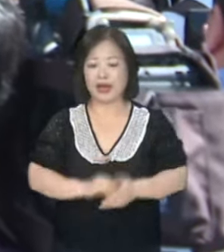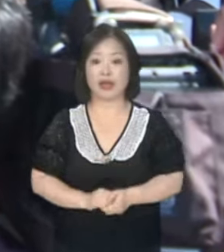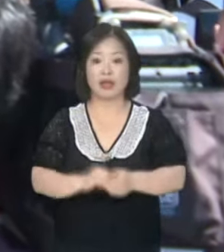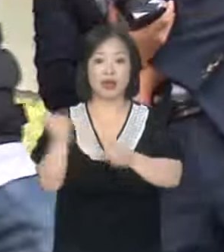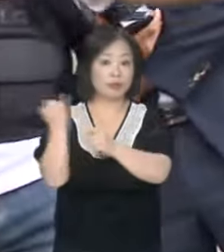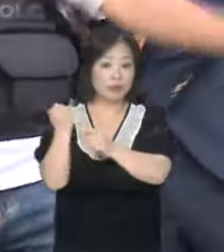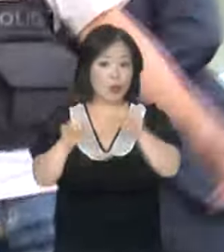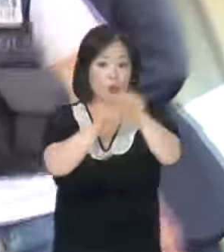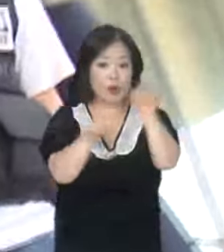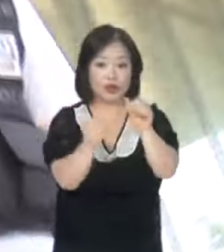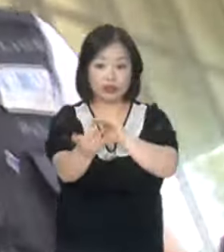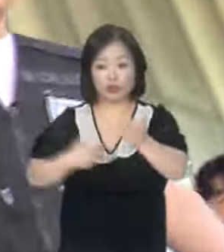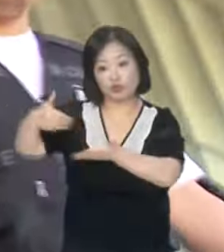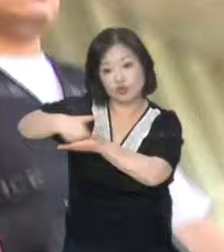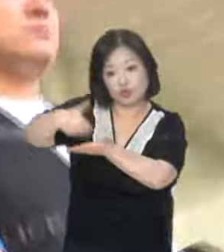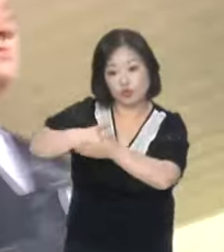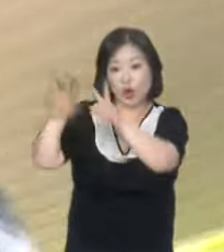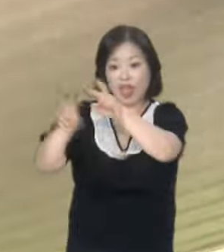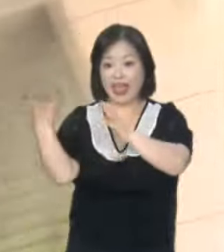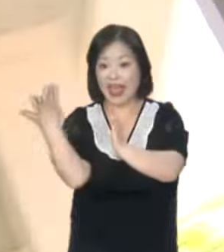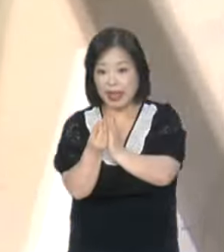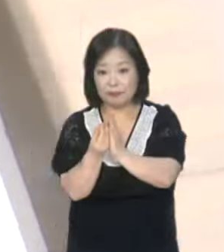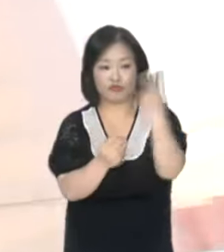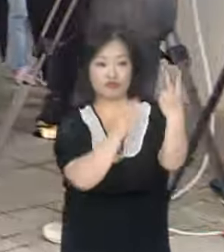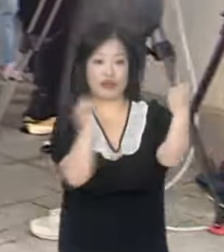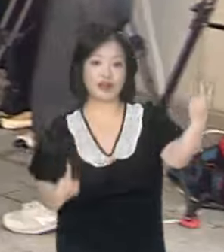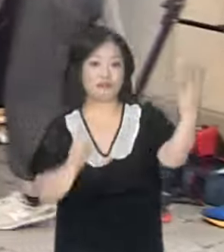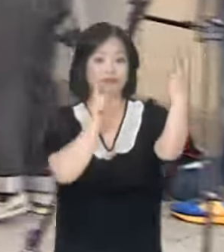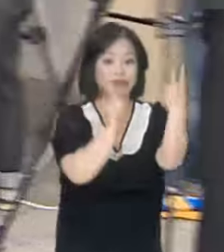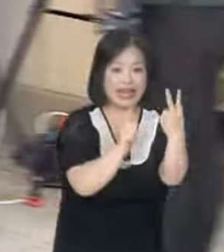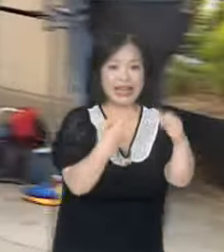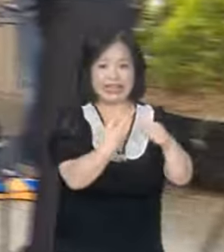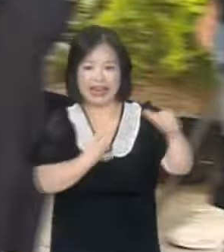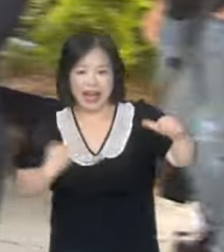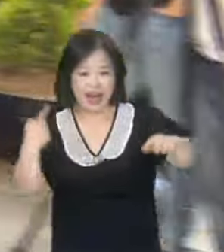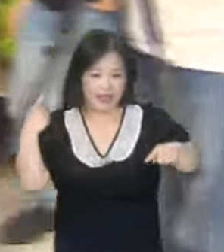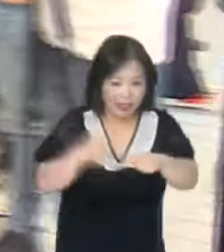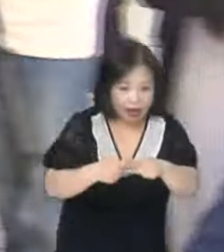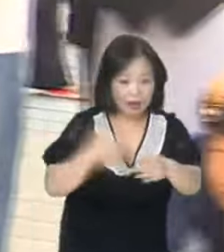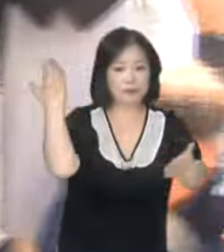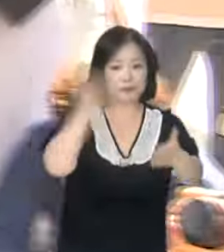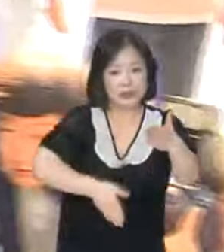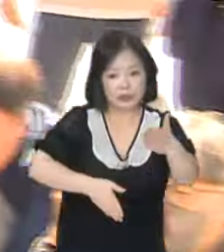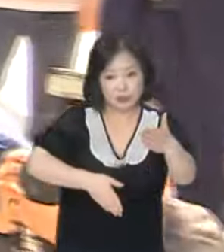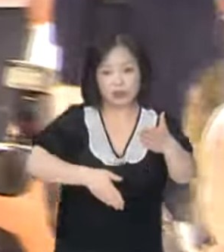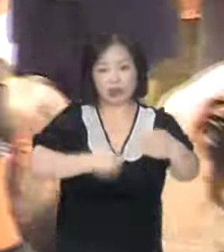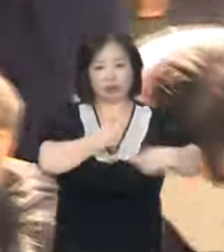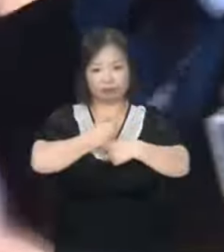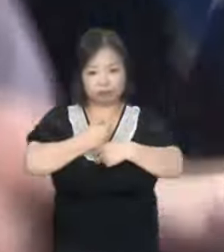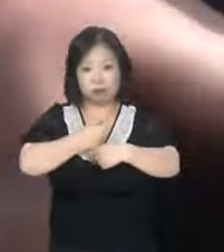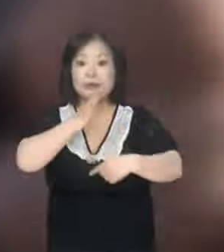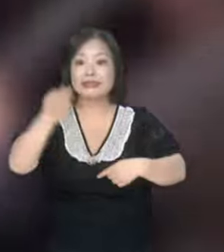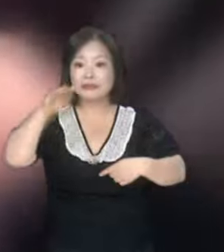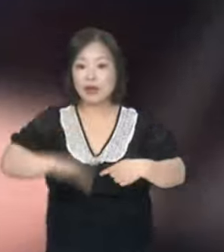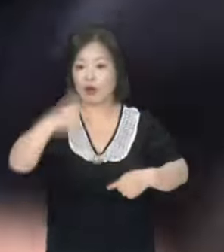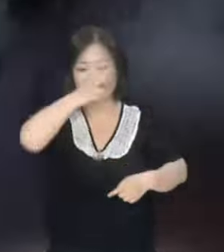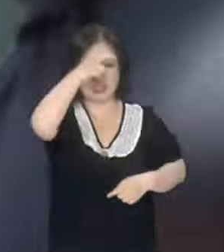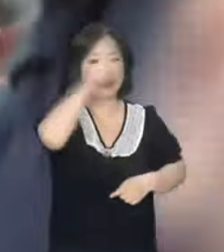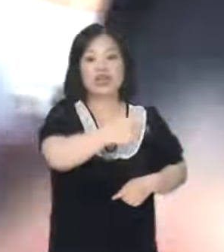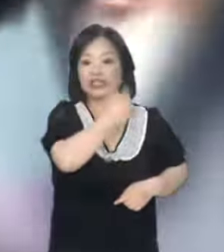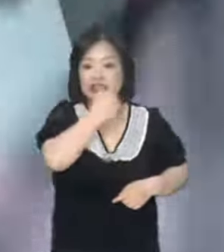행 중고거래에서 알게된 두 명에게 접근해 하려다 미수에 혐의로 추가 조사를 받았지만 검찰은